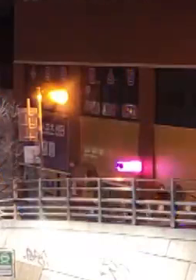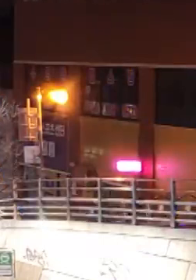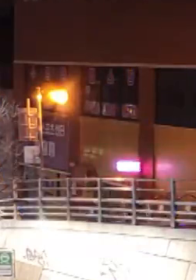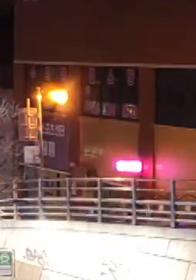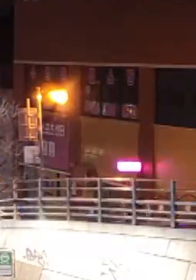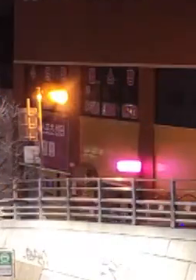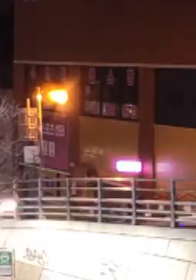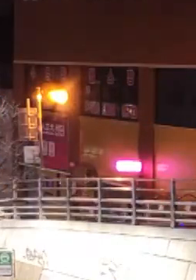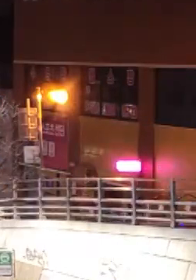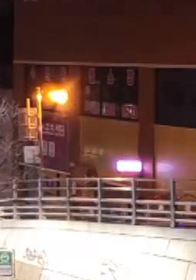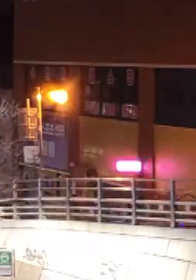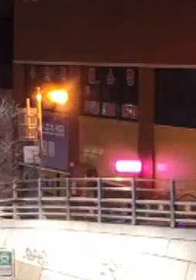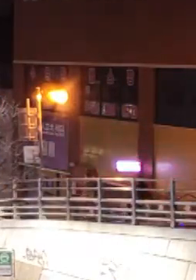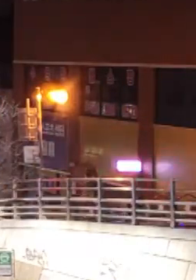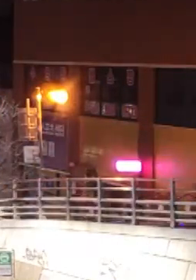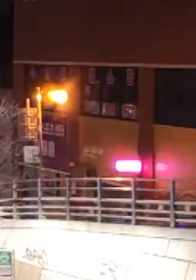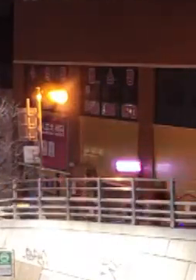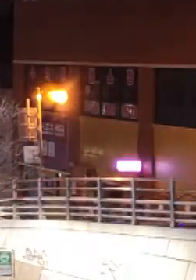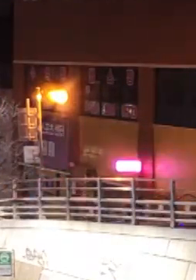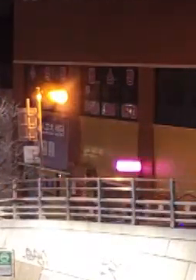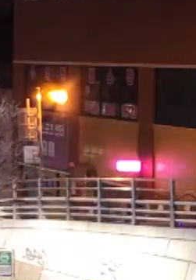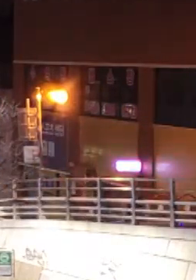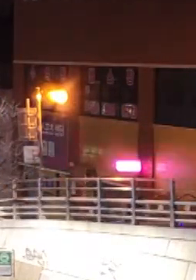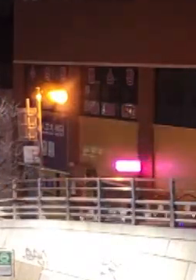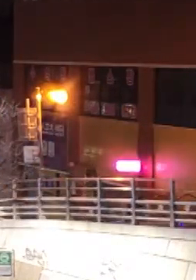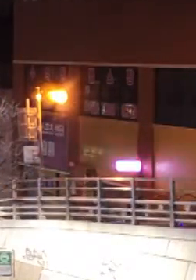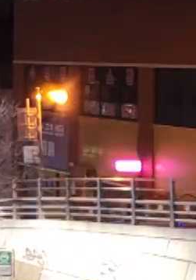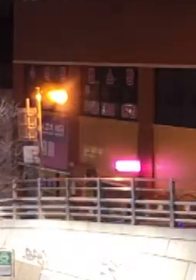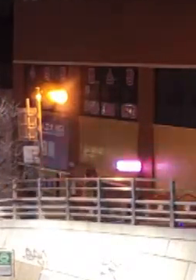여러분은 지금 CTS 뉴스를 시청하고 계십니다.